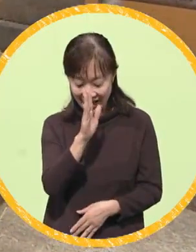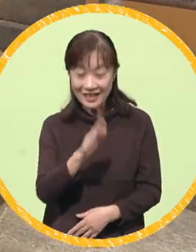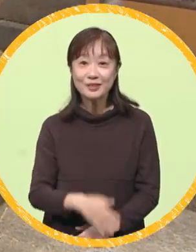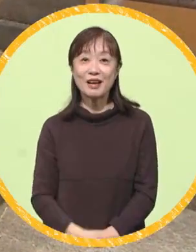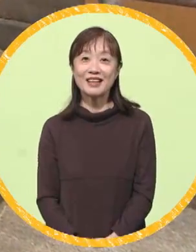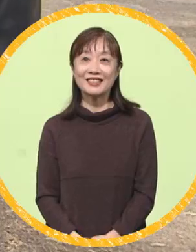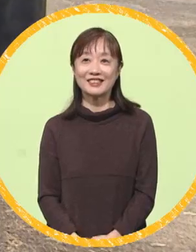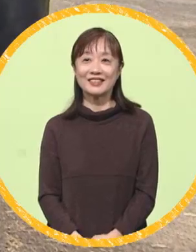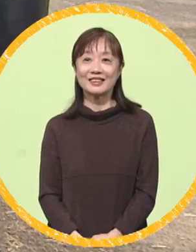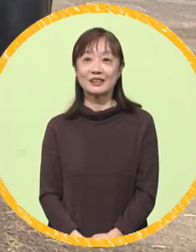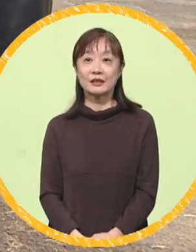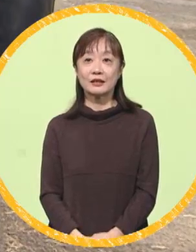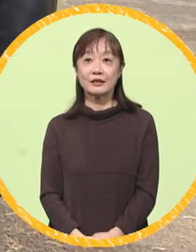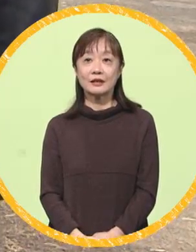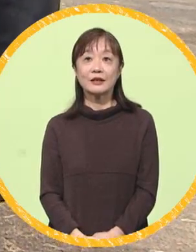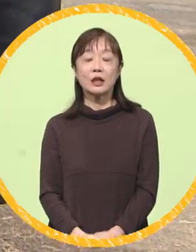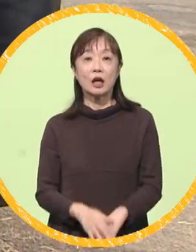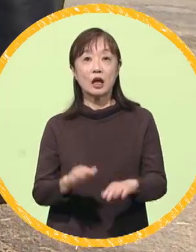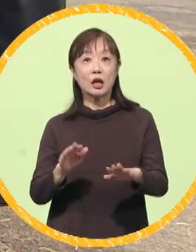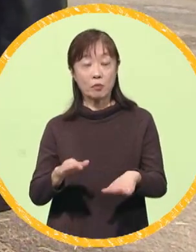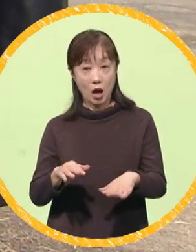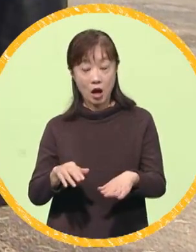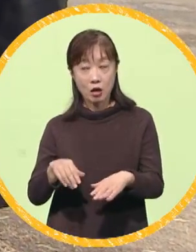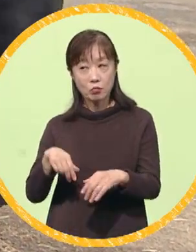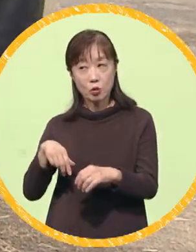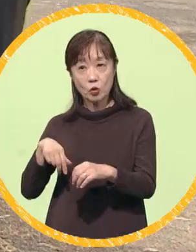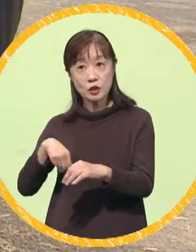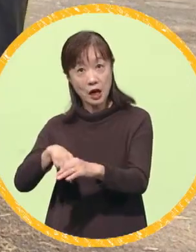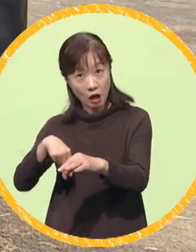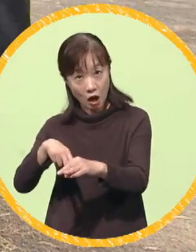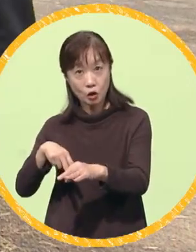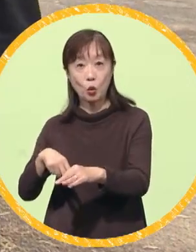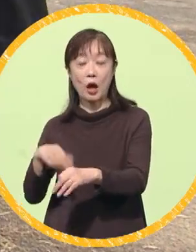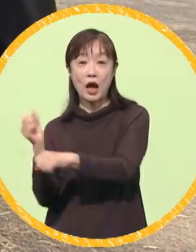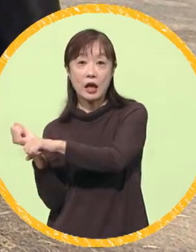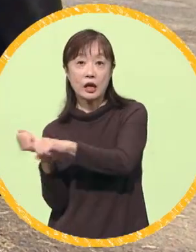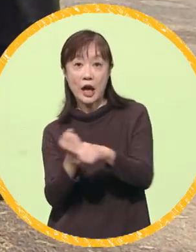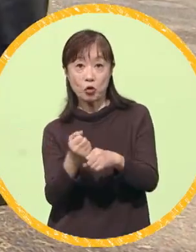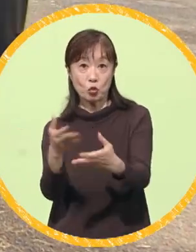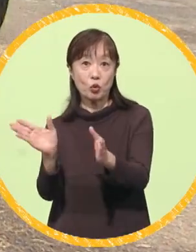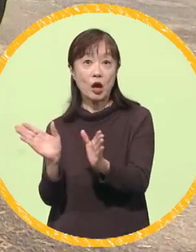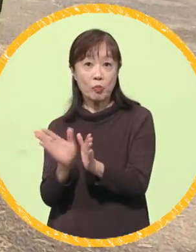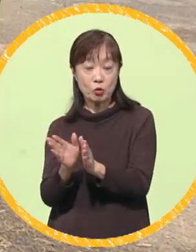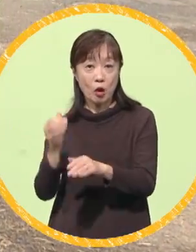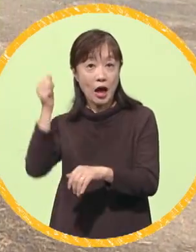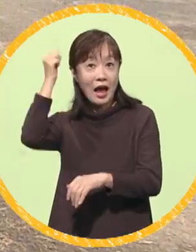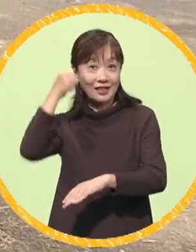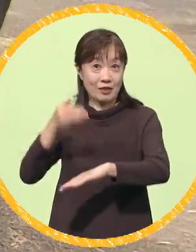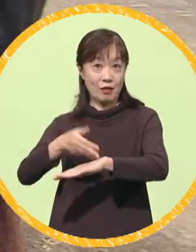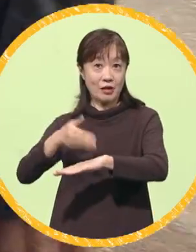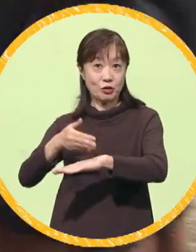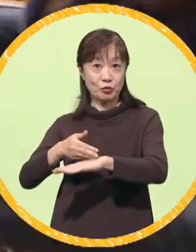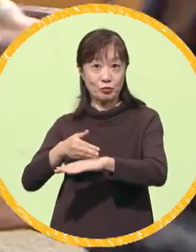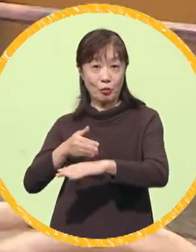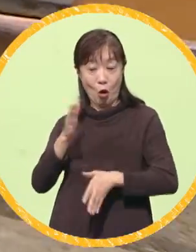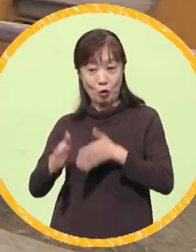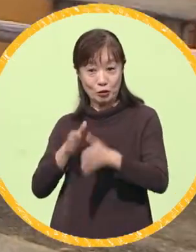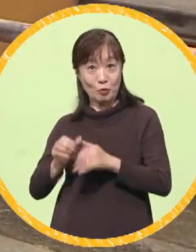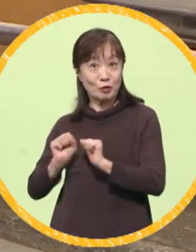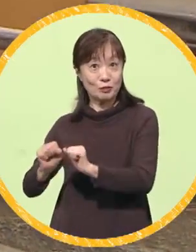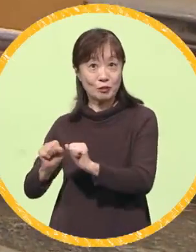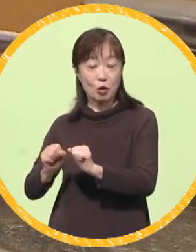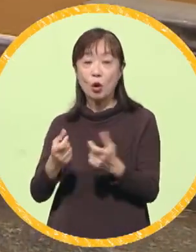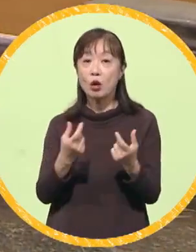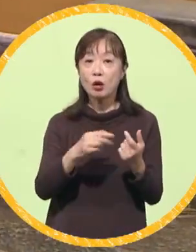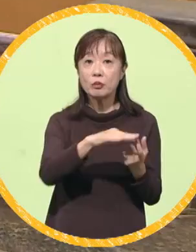願いします。はい、今あのサッカー部とか野球部が朝練をするように、皆さんも今、 そうです、 朝練のような、 早